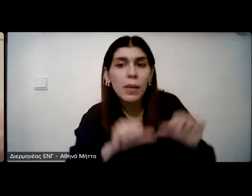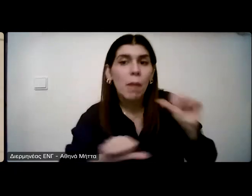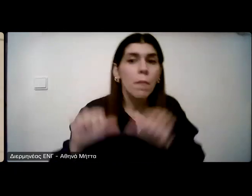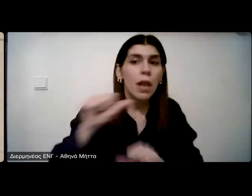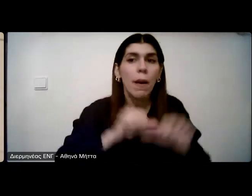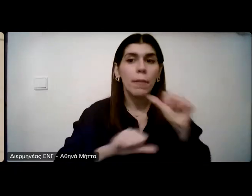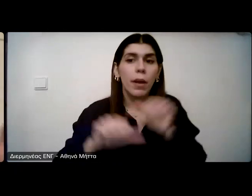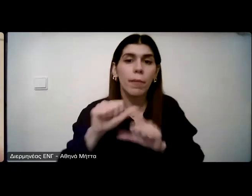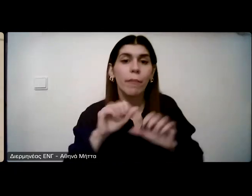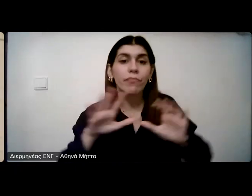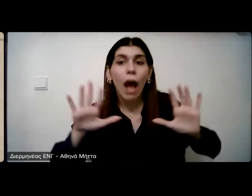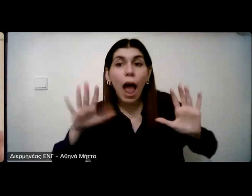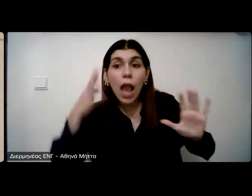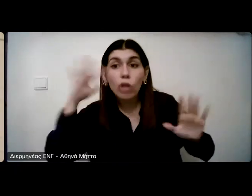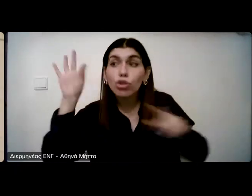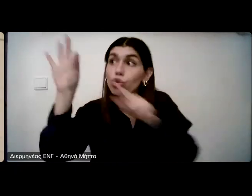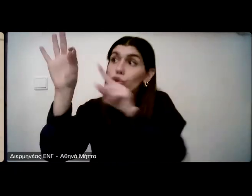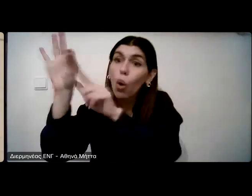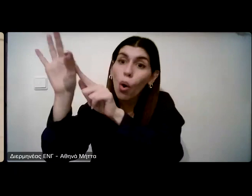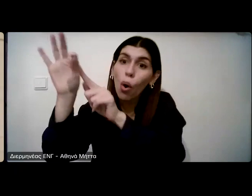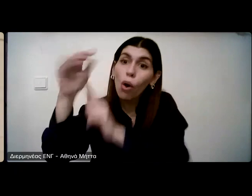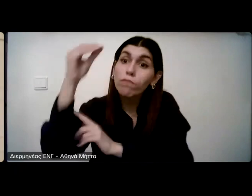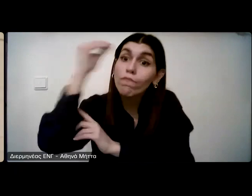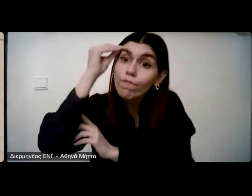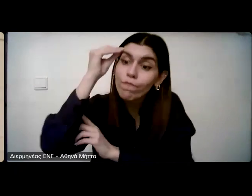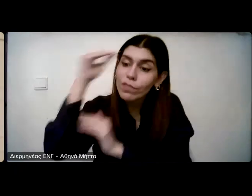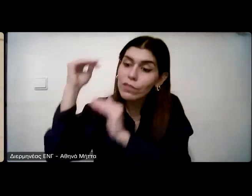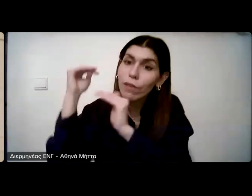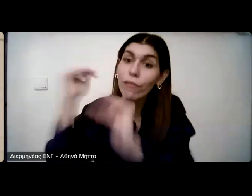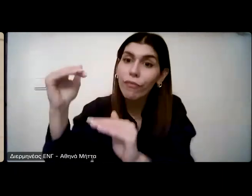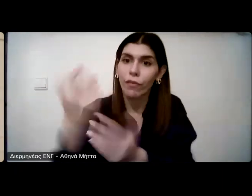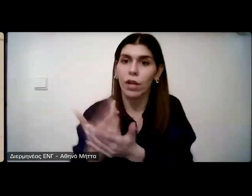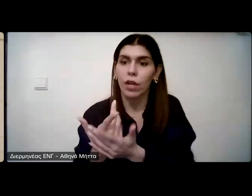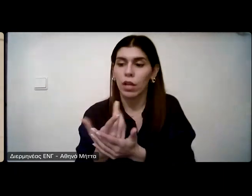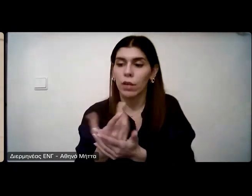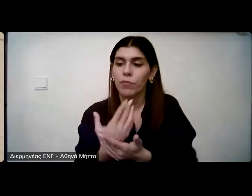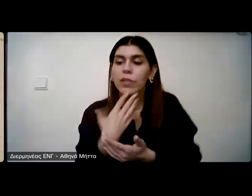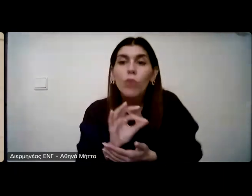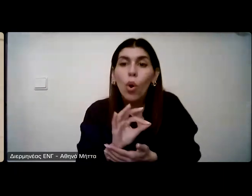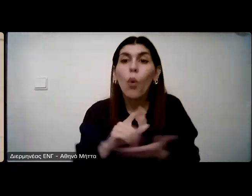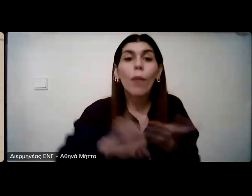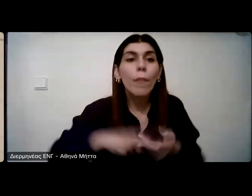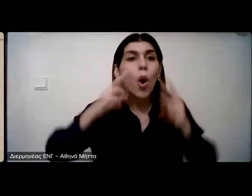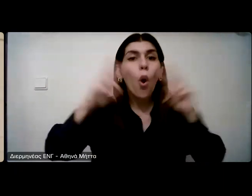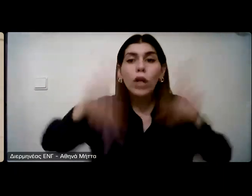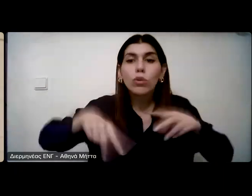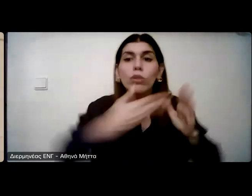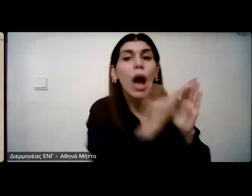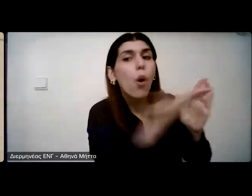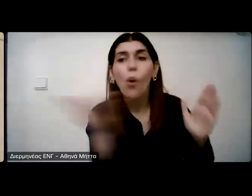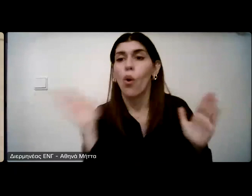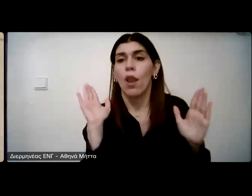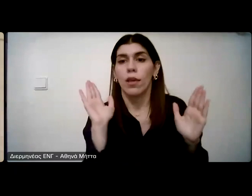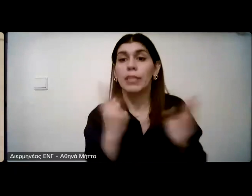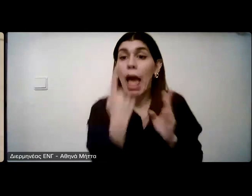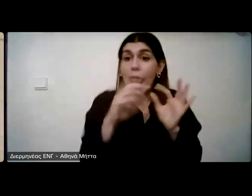την επιδίωξη που είναι η ορατότητα όλων των ταυτοτήτων. Και δεν ξέρω πώς ένα σύμβολο που τους συμπεριλαμβάνει όλους,